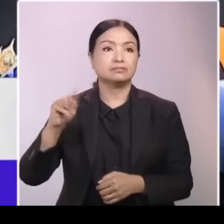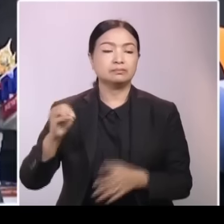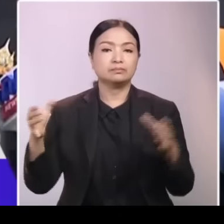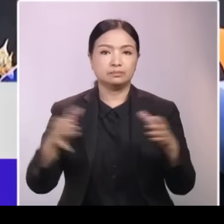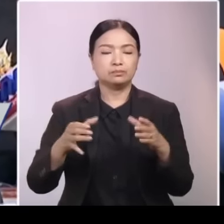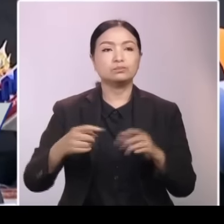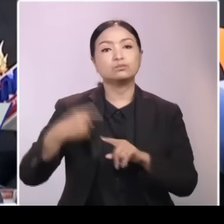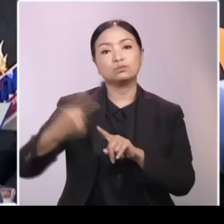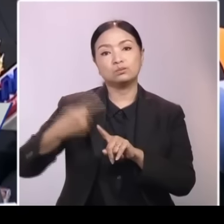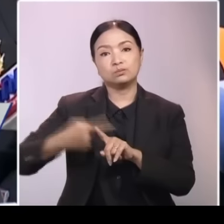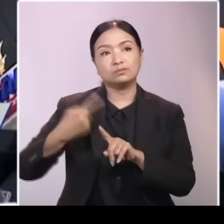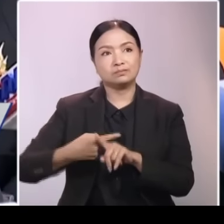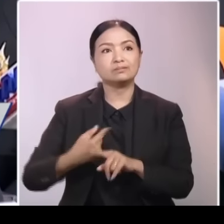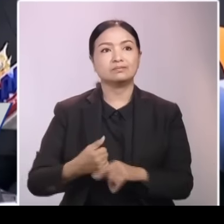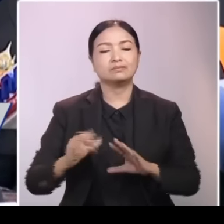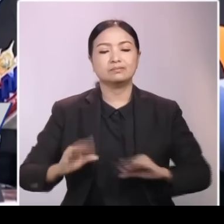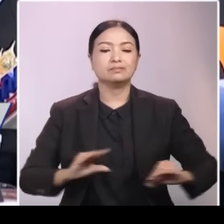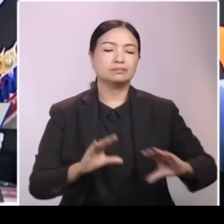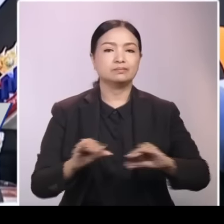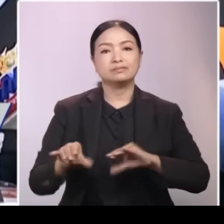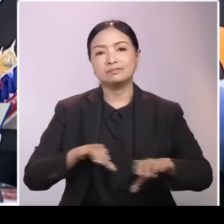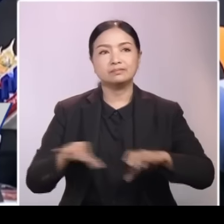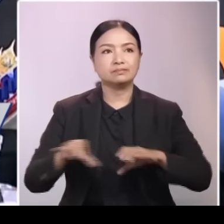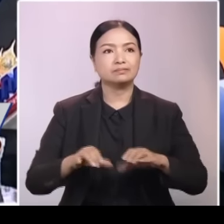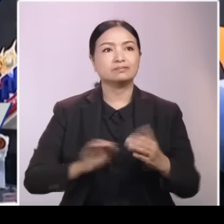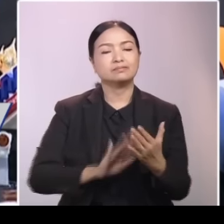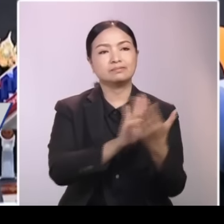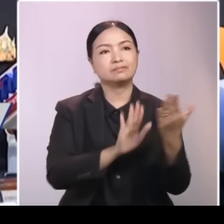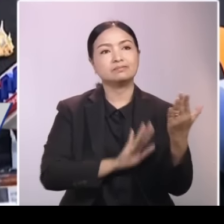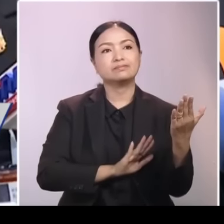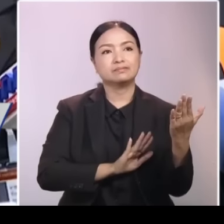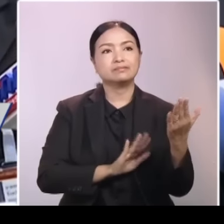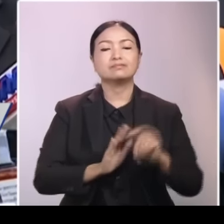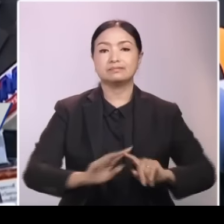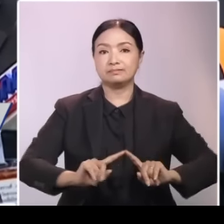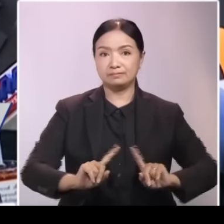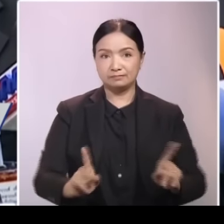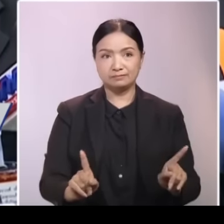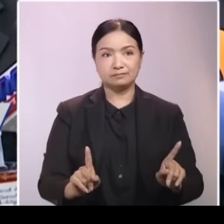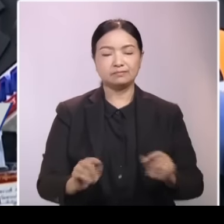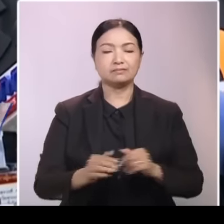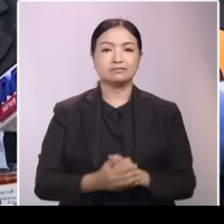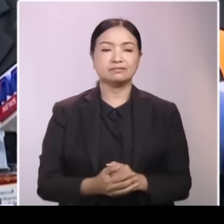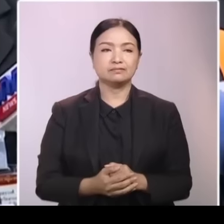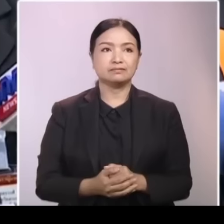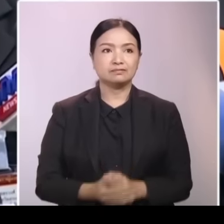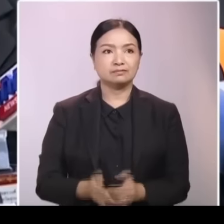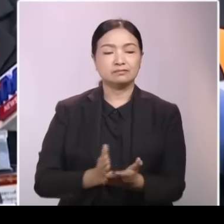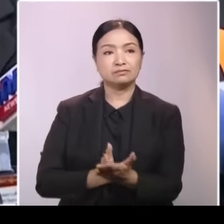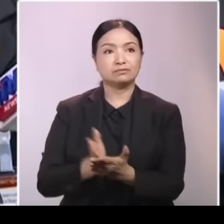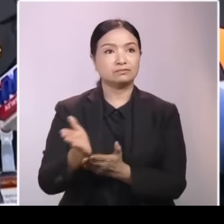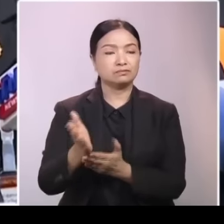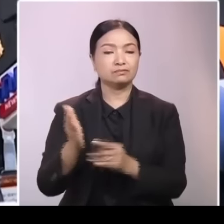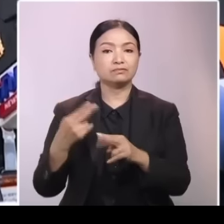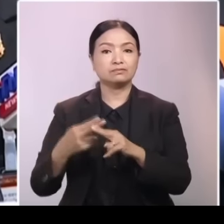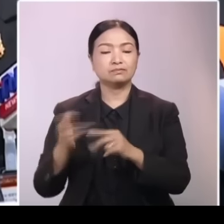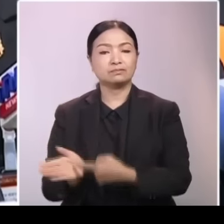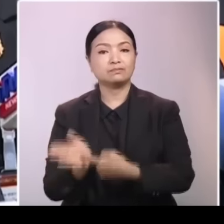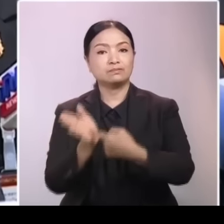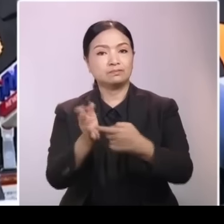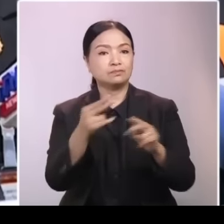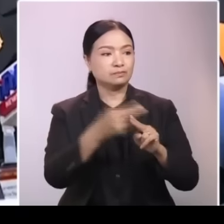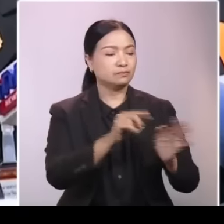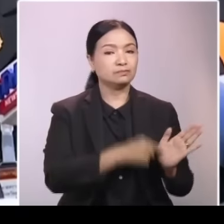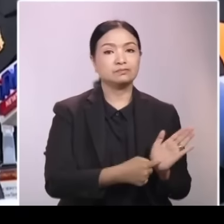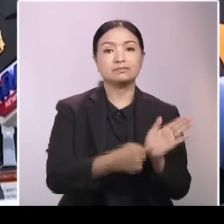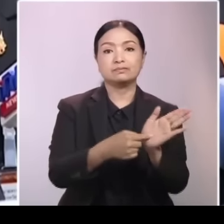ก็จะประชุมในเรื่องของการบริหารจัดการประเทศไปนะครับแต่ว่าในเรื่องของฝ่ายที่จะเสนอชื่อใครเป็นนายกรัฐม